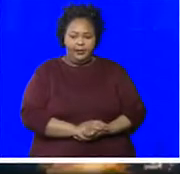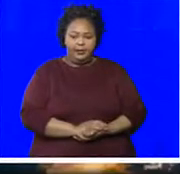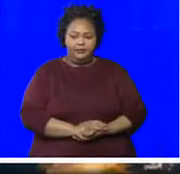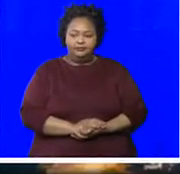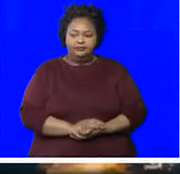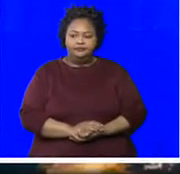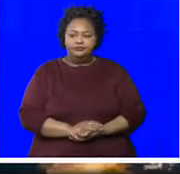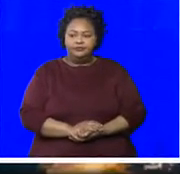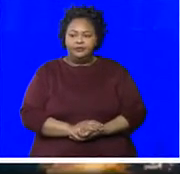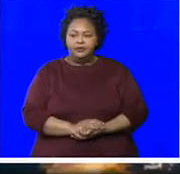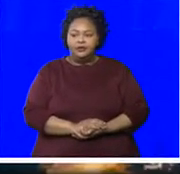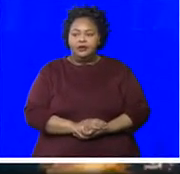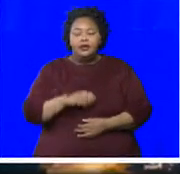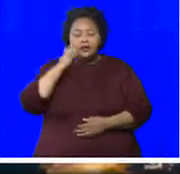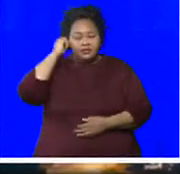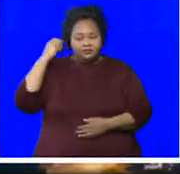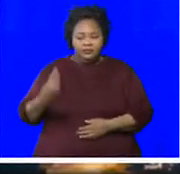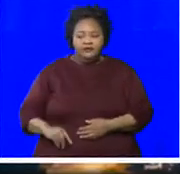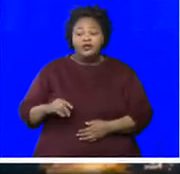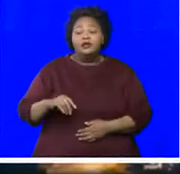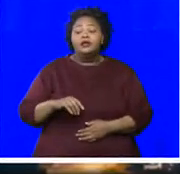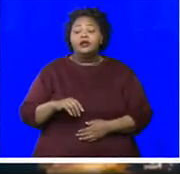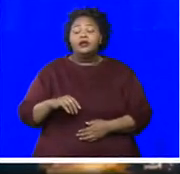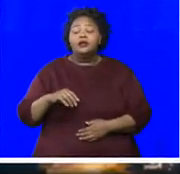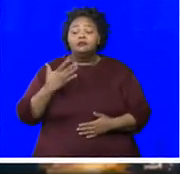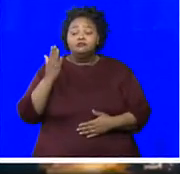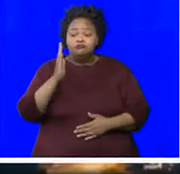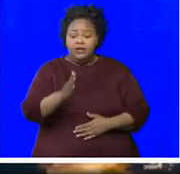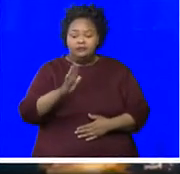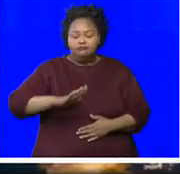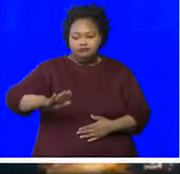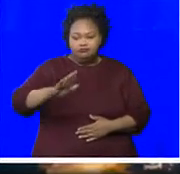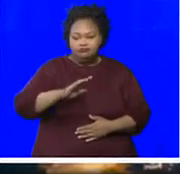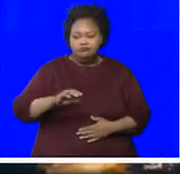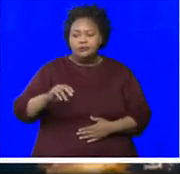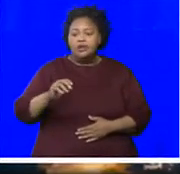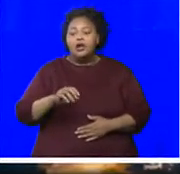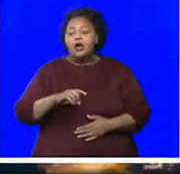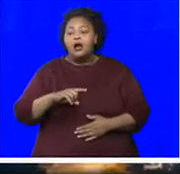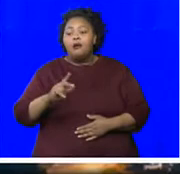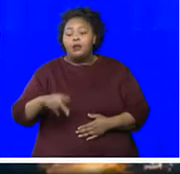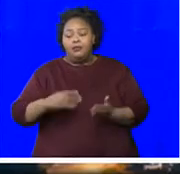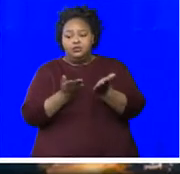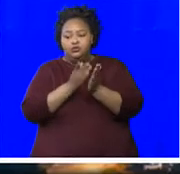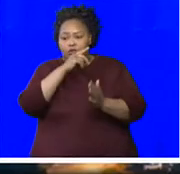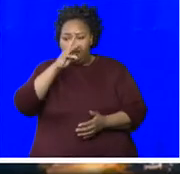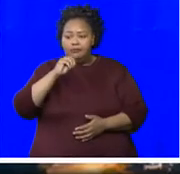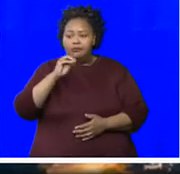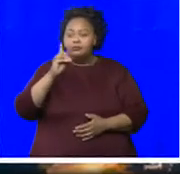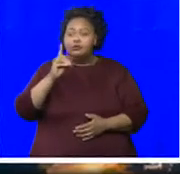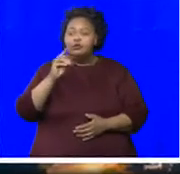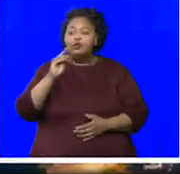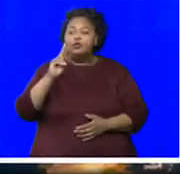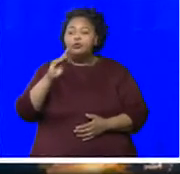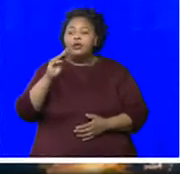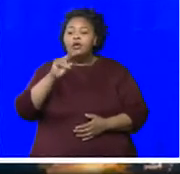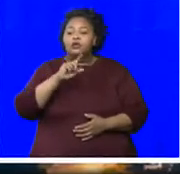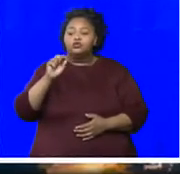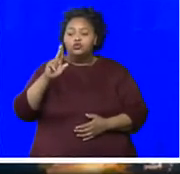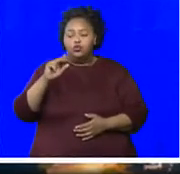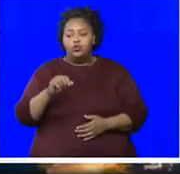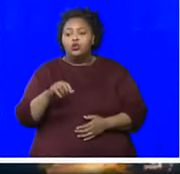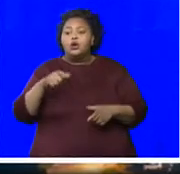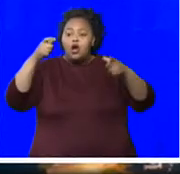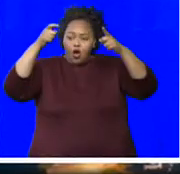Sikhona lesincane sasemdumezulu ngaphansi kwenkundla yasedvokotweni sasemukele inkomo yelibisi letawusengwa lubisi ludliwe abafundzi